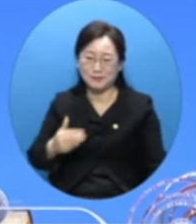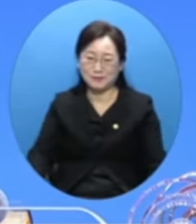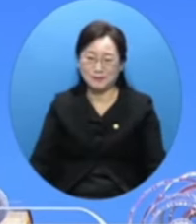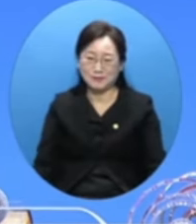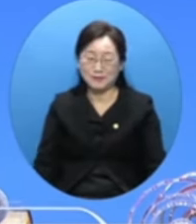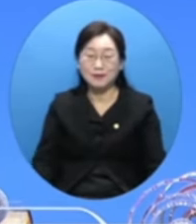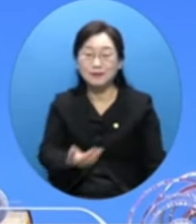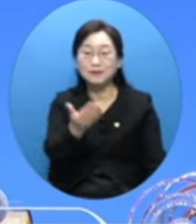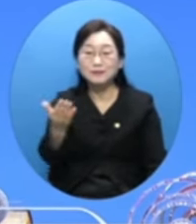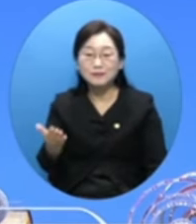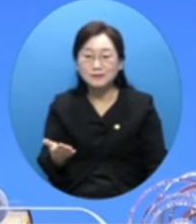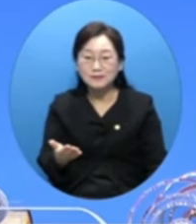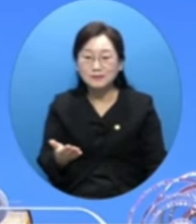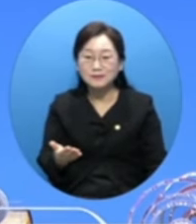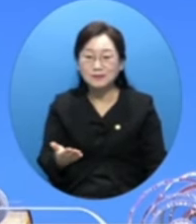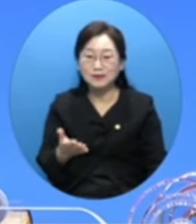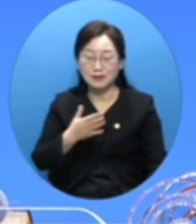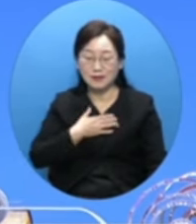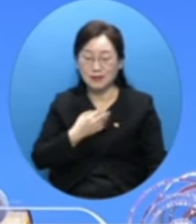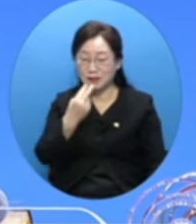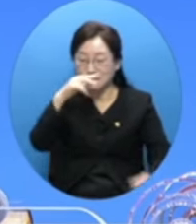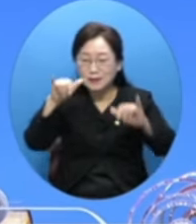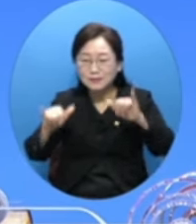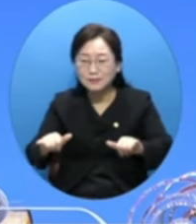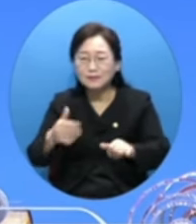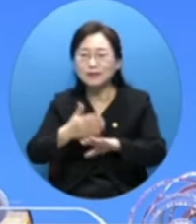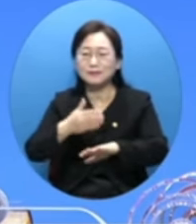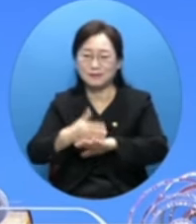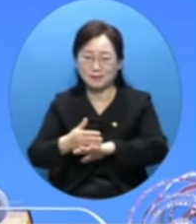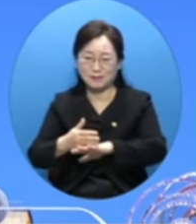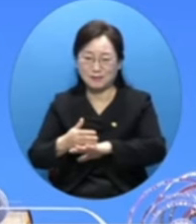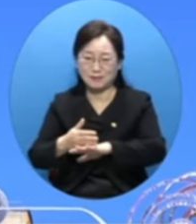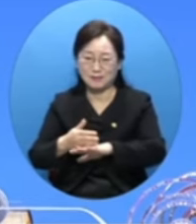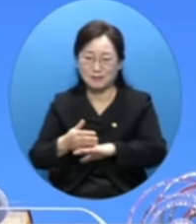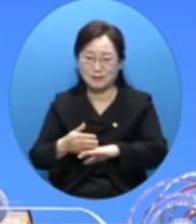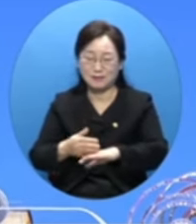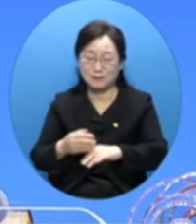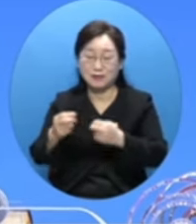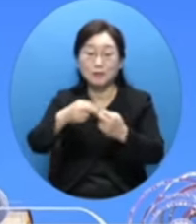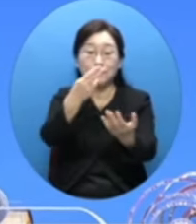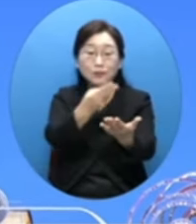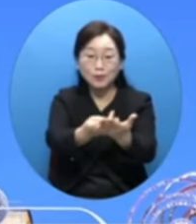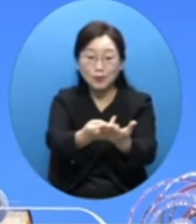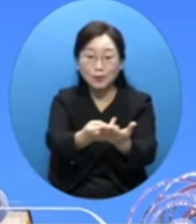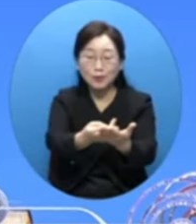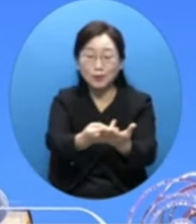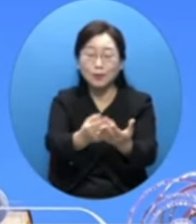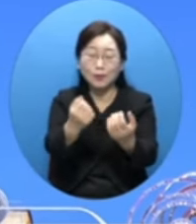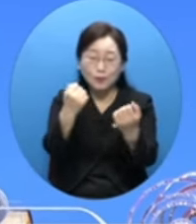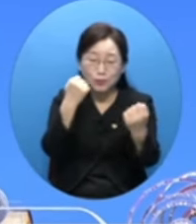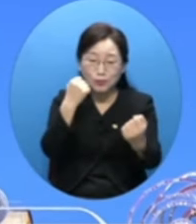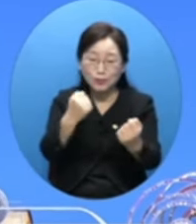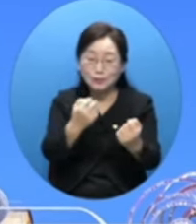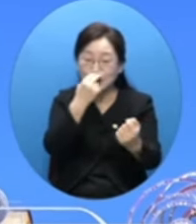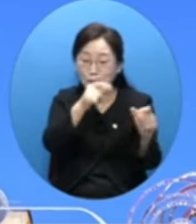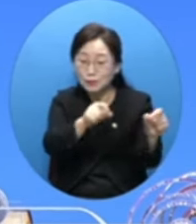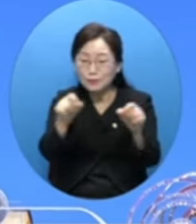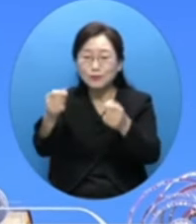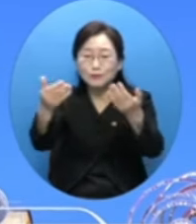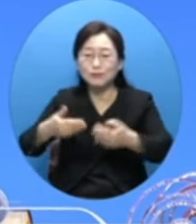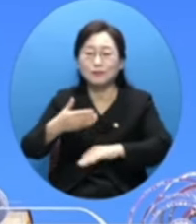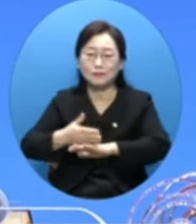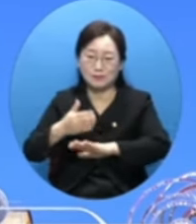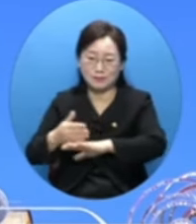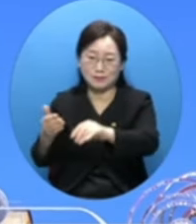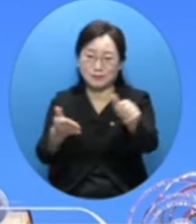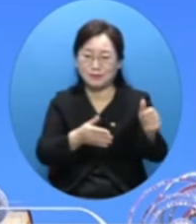여러분 내가 살아있음에 감사해야 되고 병원에 누워있어도 나의 호흡을 연장시키심에 감사해야 되는